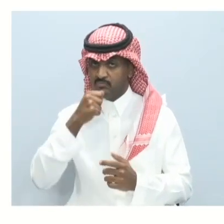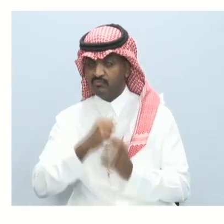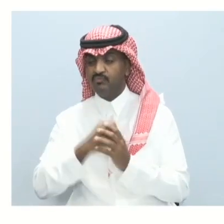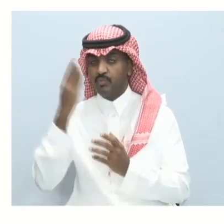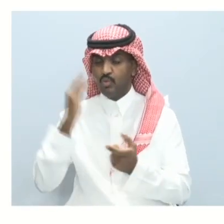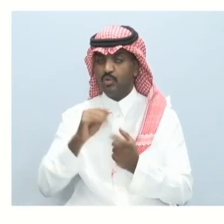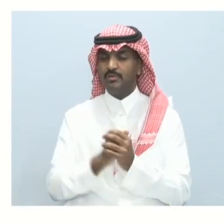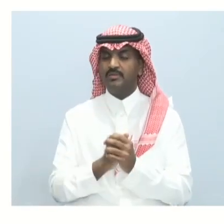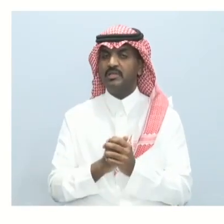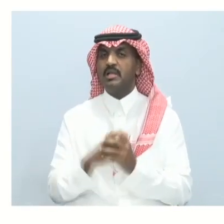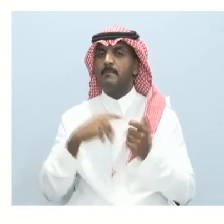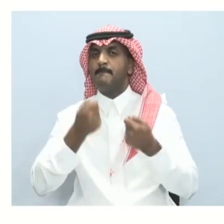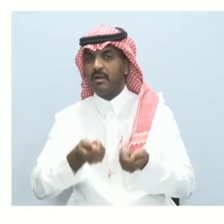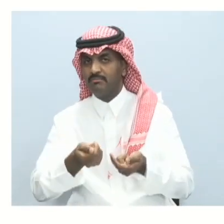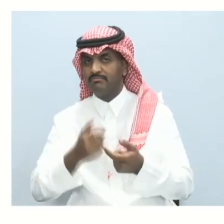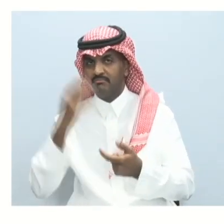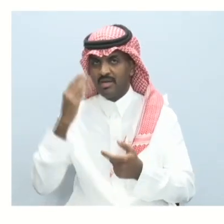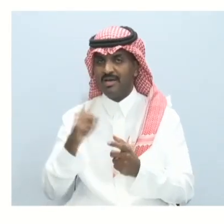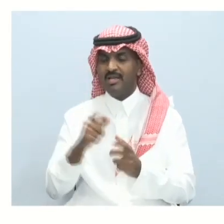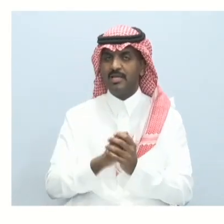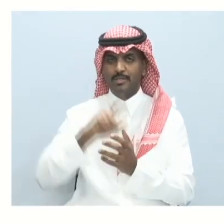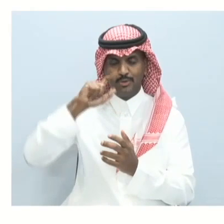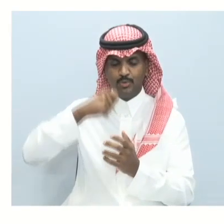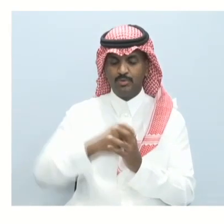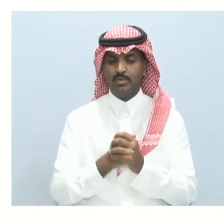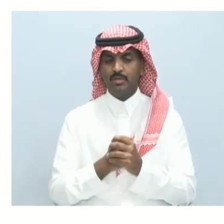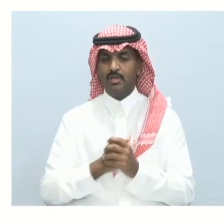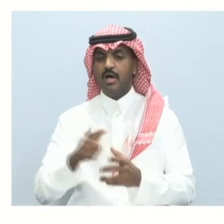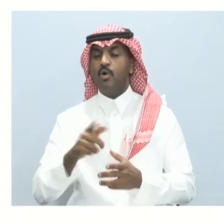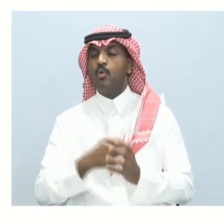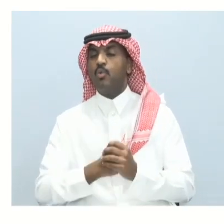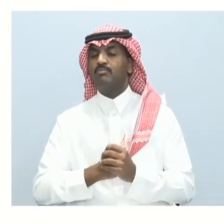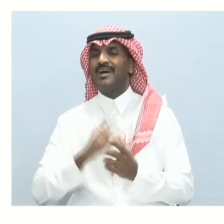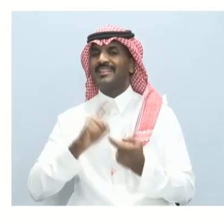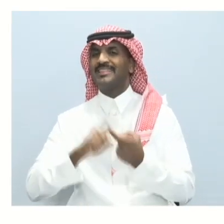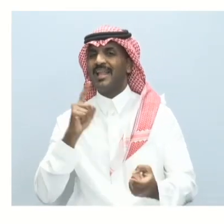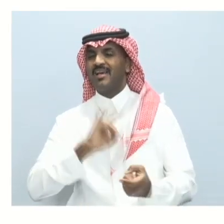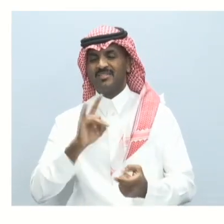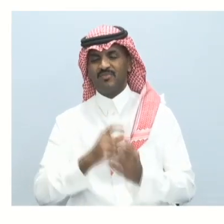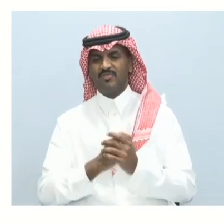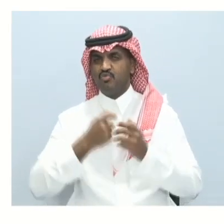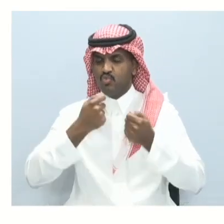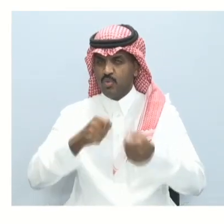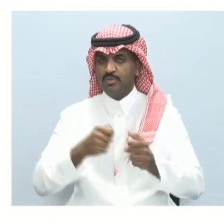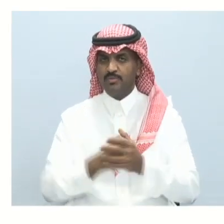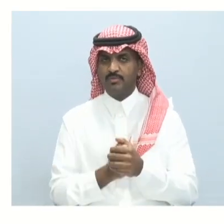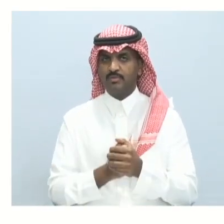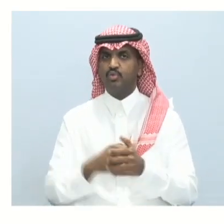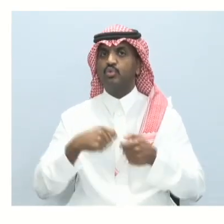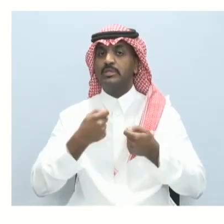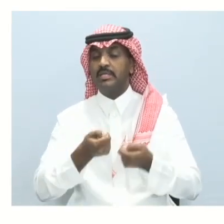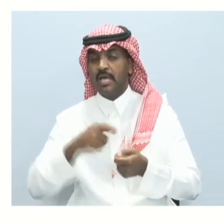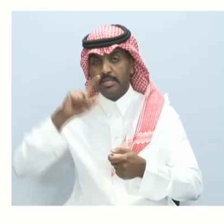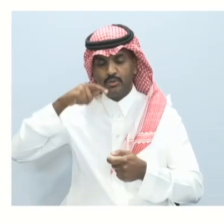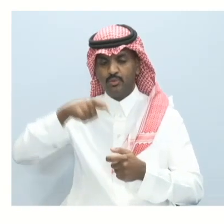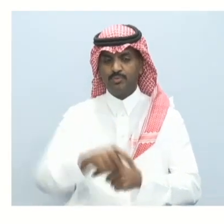عوض تبذله الزوجه لزوجها واما الطلاق فليس فيه عوض يبذله الزوج